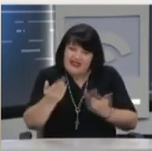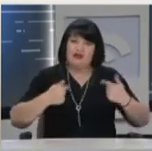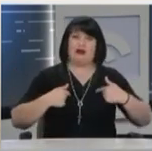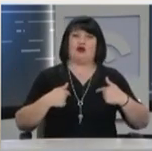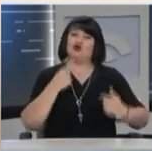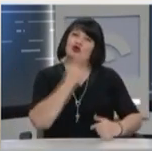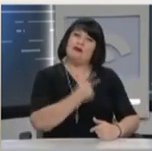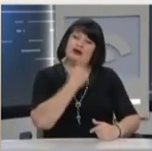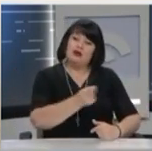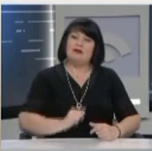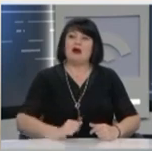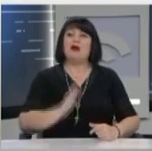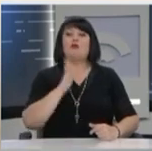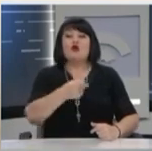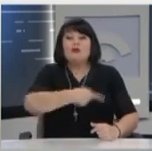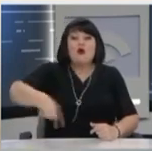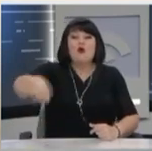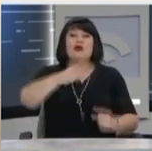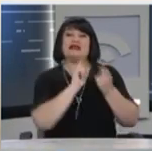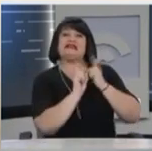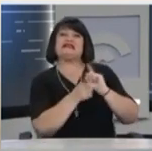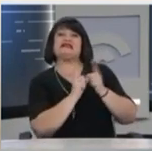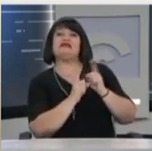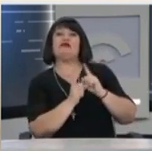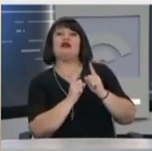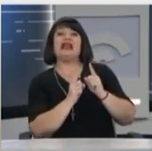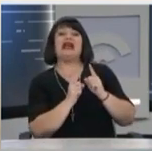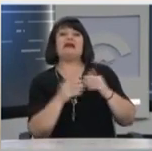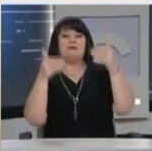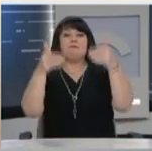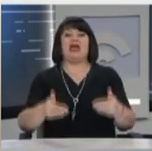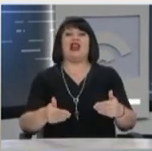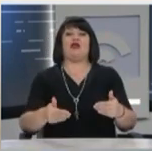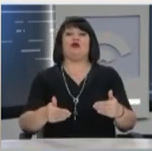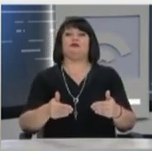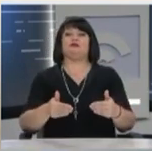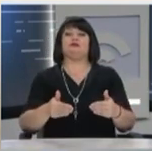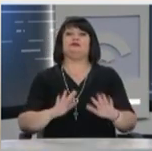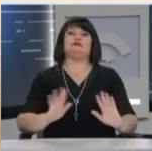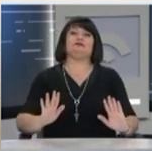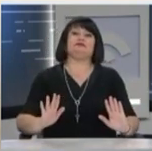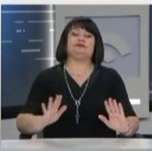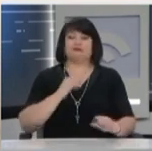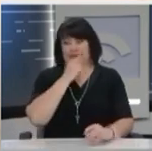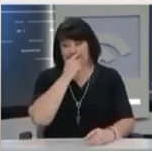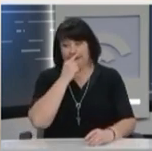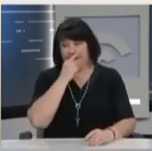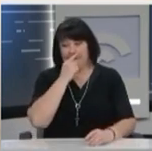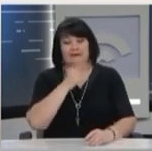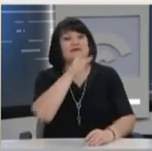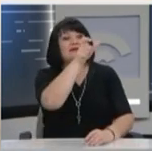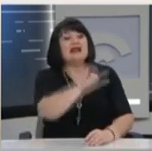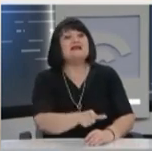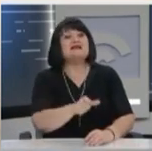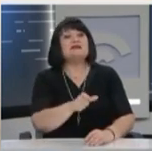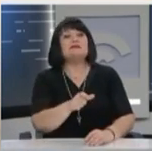ερώτημα. Μπορούμε να συμφωνήσουμε όλοι μαζί ποια είναι η κόκκινη γραμμή μας. Είναι σημαντικό, κύριε Μητσοτάκη. Κάντε το εσείς προσωπικά.